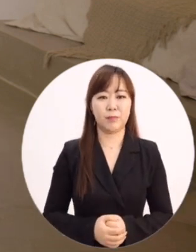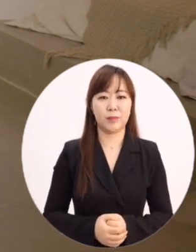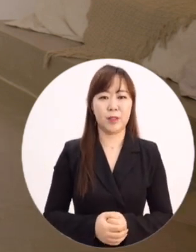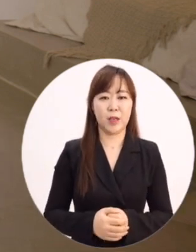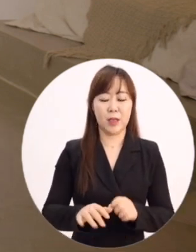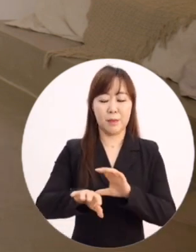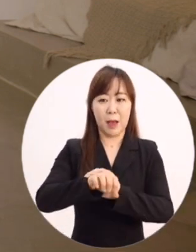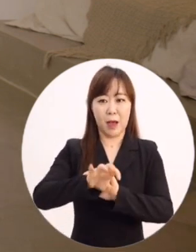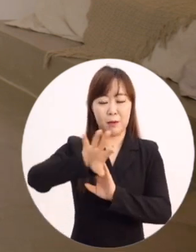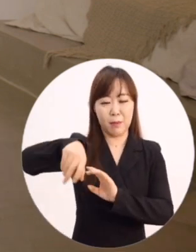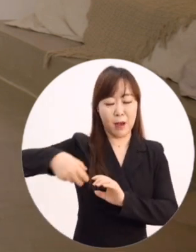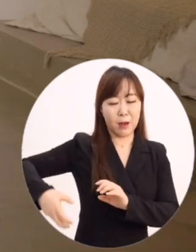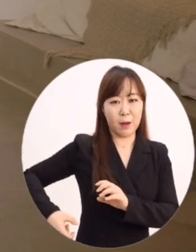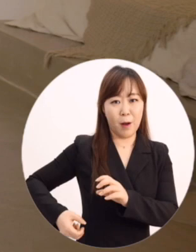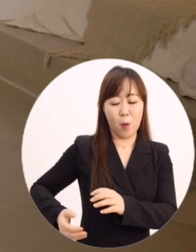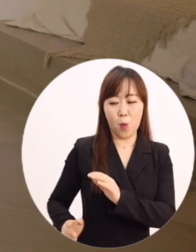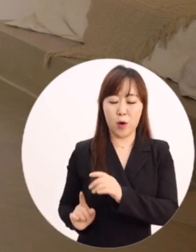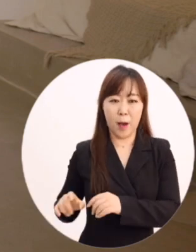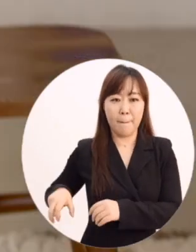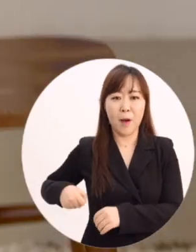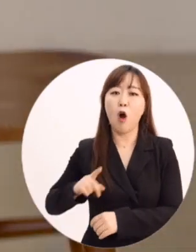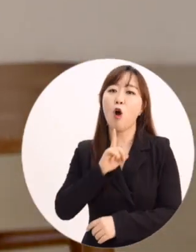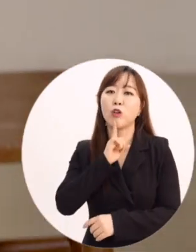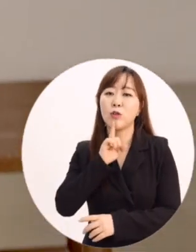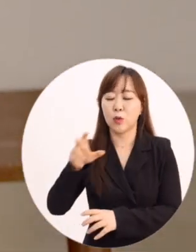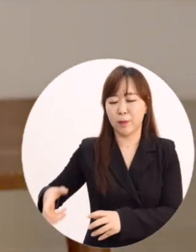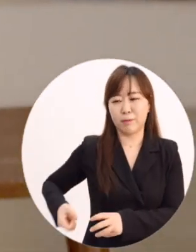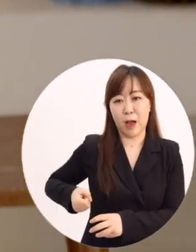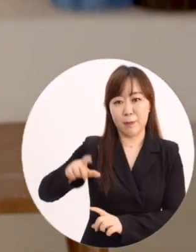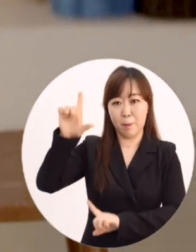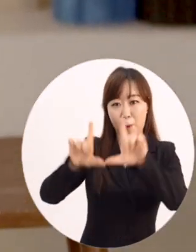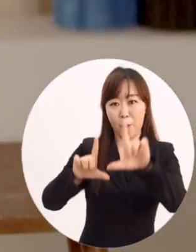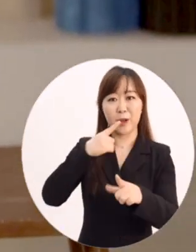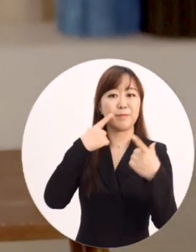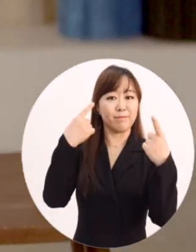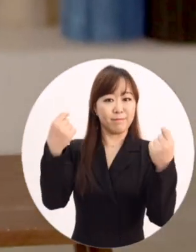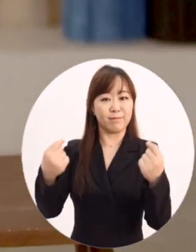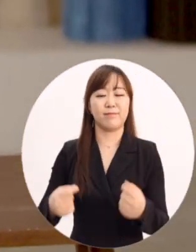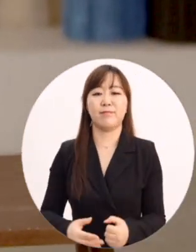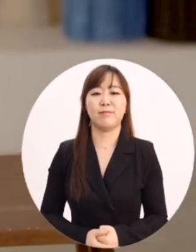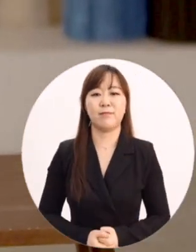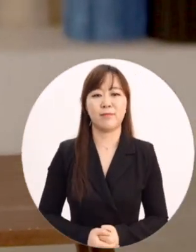한쪽 발목을 잡고 무릎을 구부려 엉덩이 쪽으로 당깁니다.